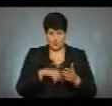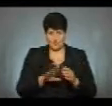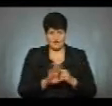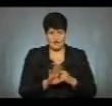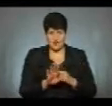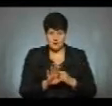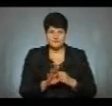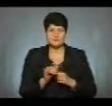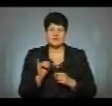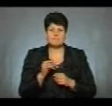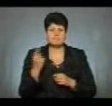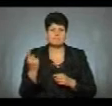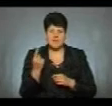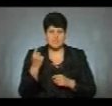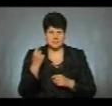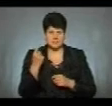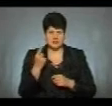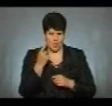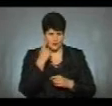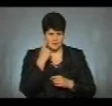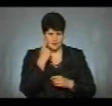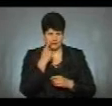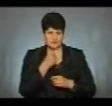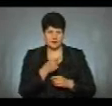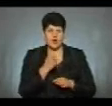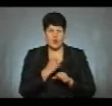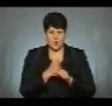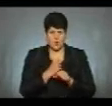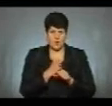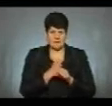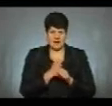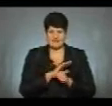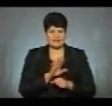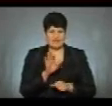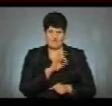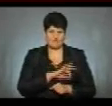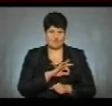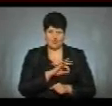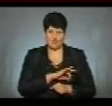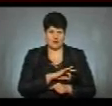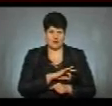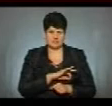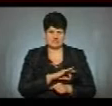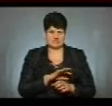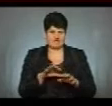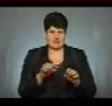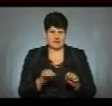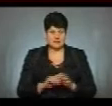такі перші оцінки вони роблять не на користь критичні досягнень